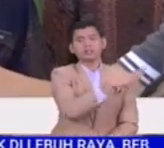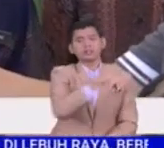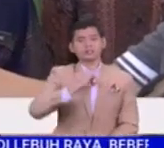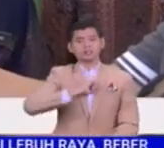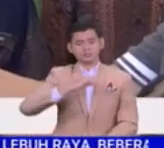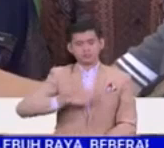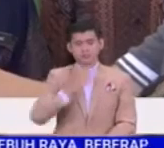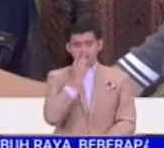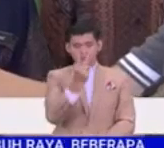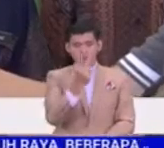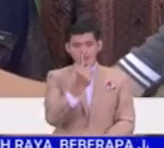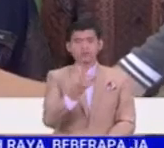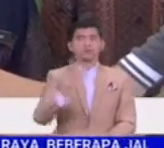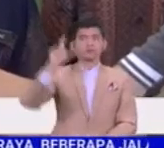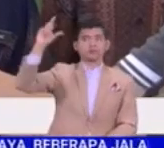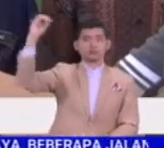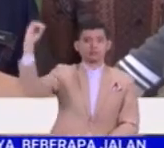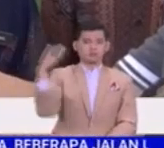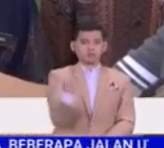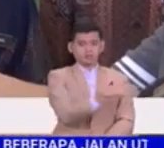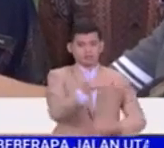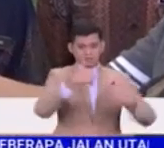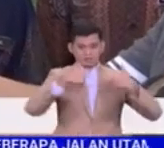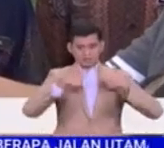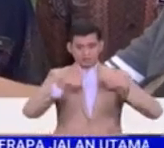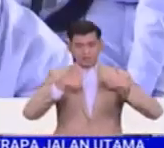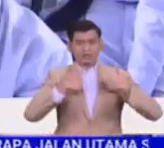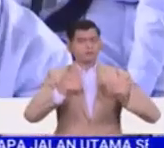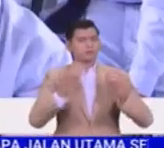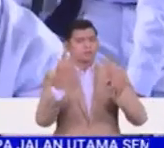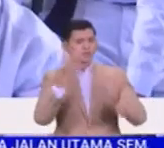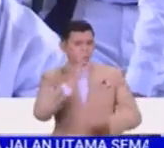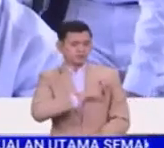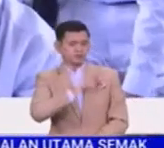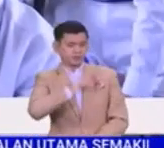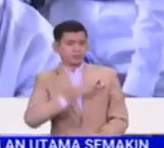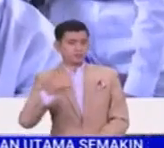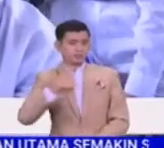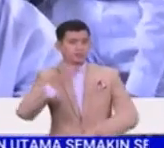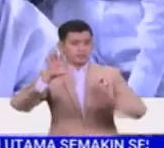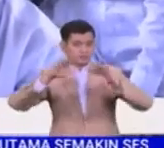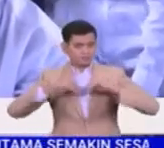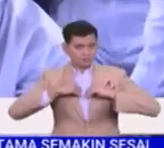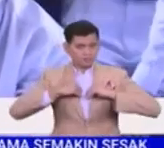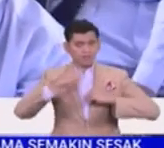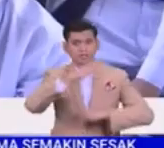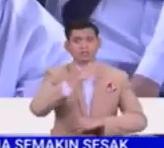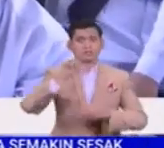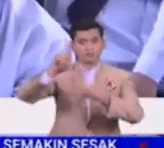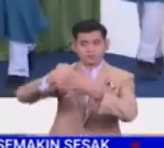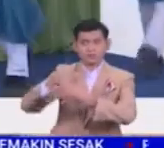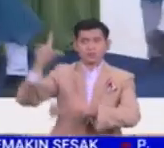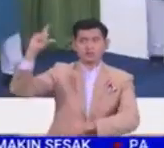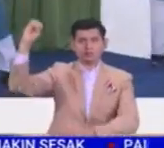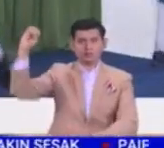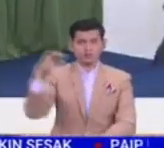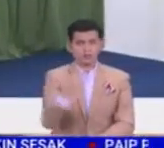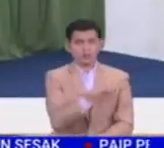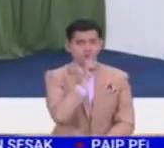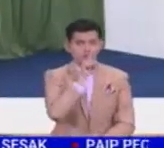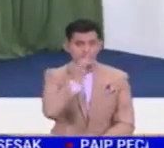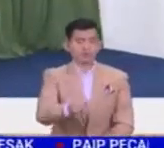sudah pasti di bulan Ramadan ini kita mempunyai kelebihan dan juga bulan Ramadan juga adalah bulan